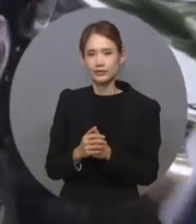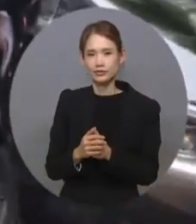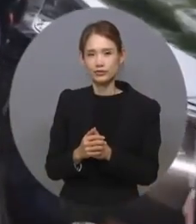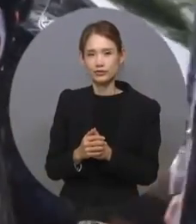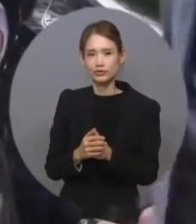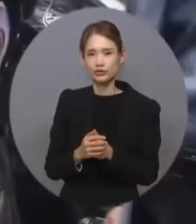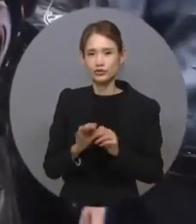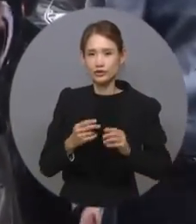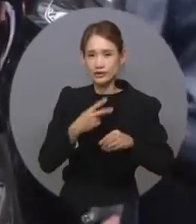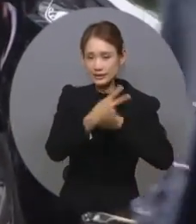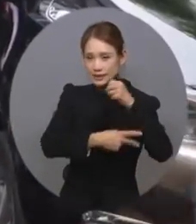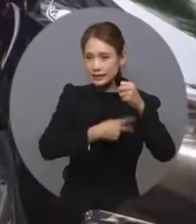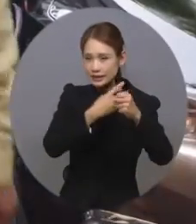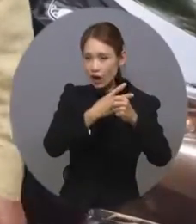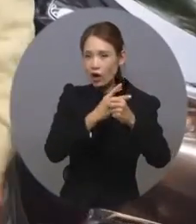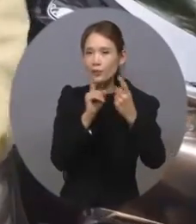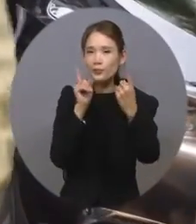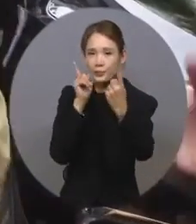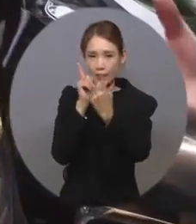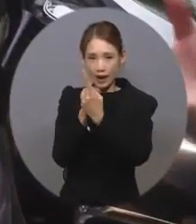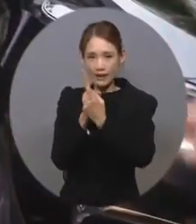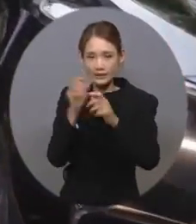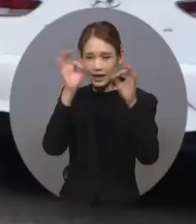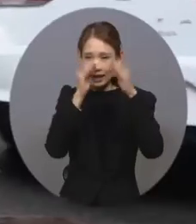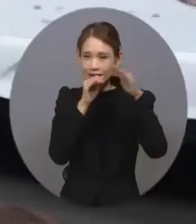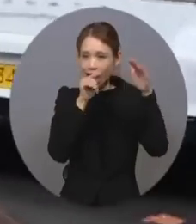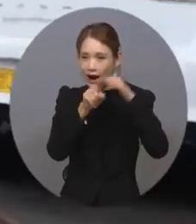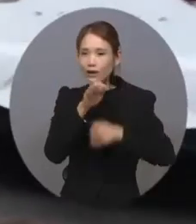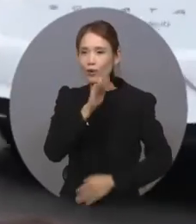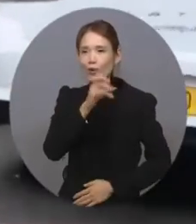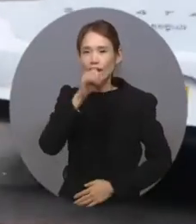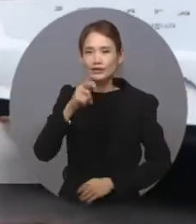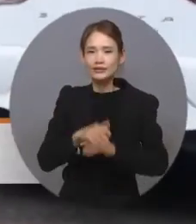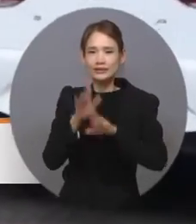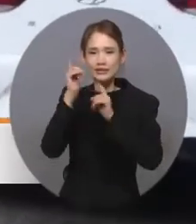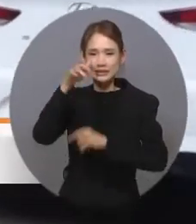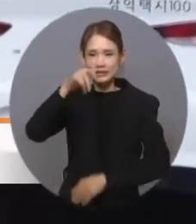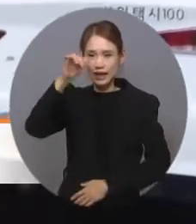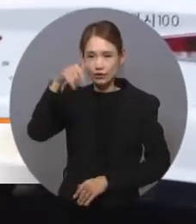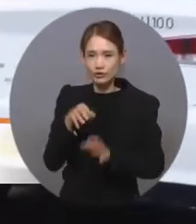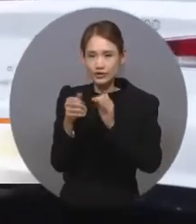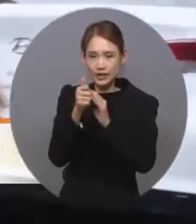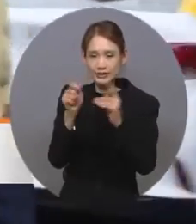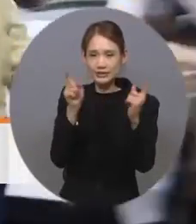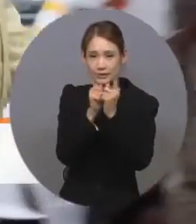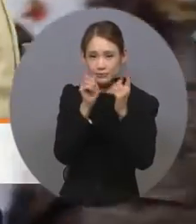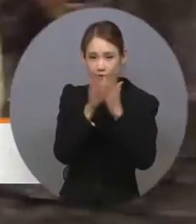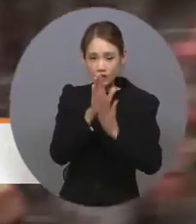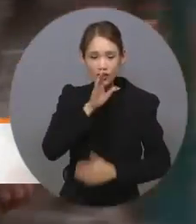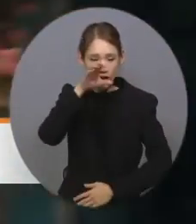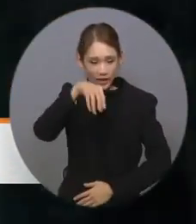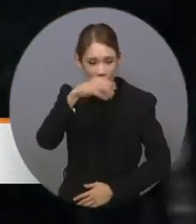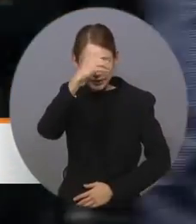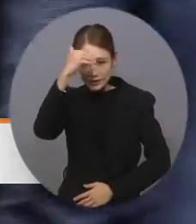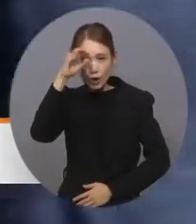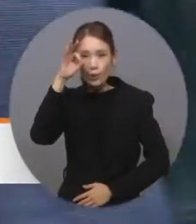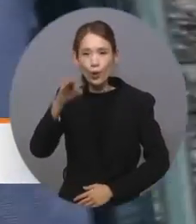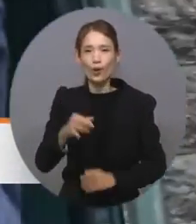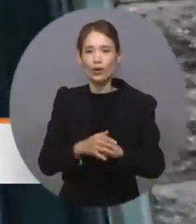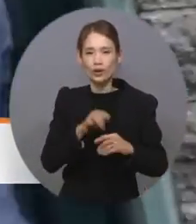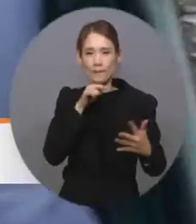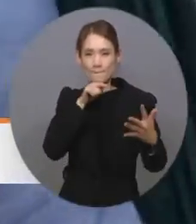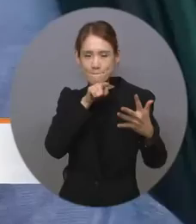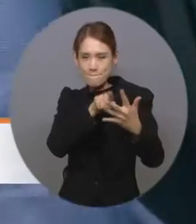맞은 찾아가는 이불 세탁 서비스는 고양시 이재준 시장이 현장을 직접 돌며 주민들의 니즈를